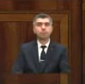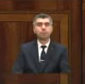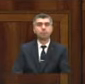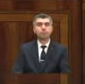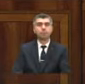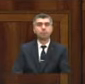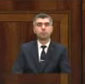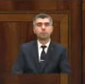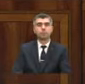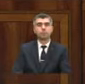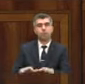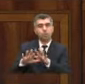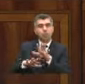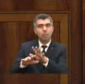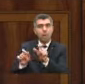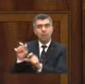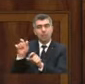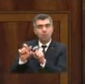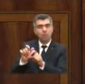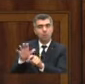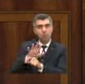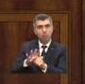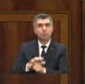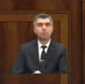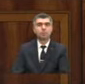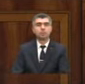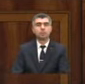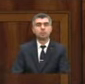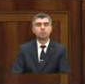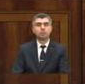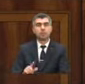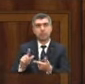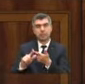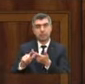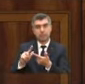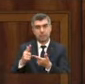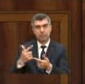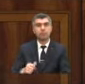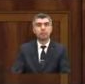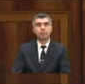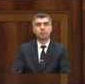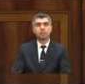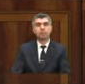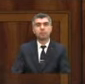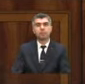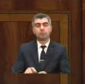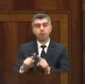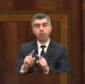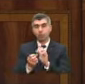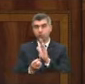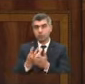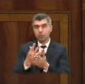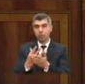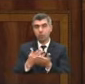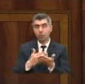بين الفئات الاجتماعية وبين المجالات، وثانيا يحقق ثورة